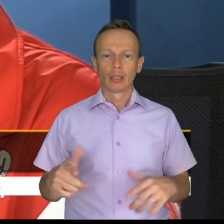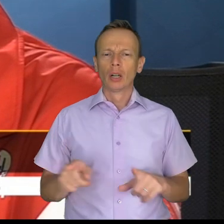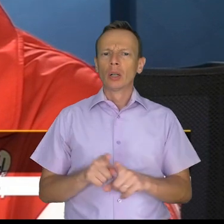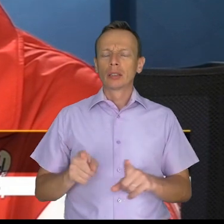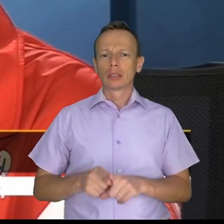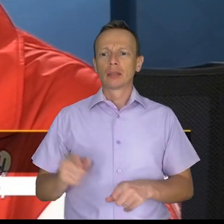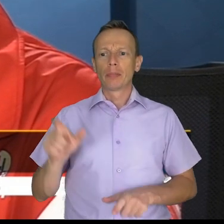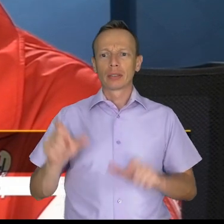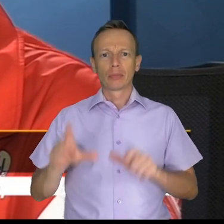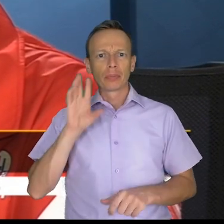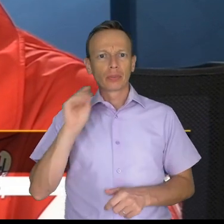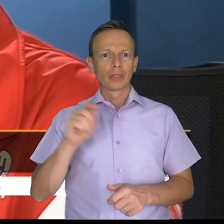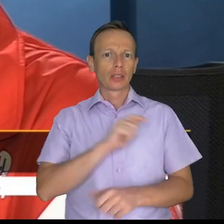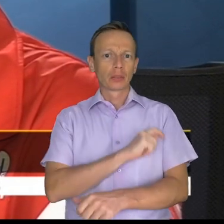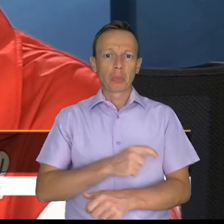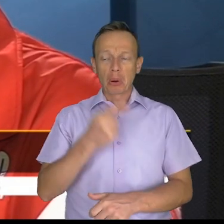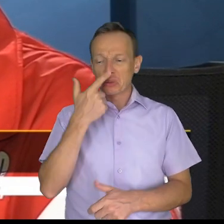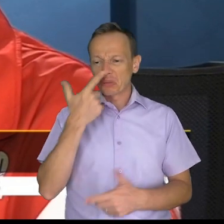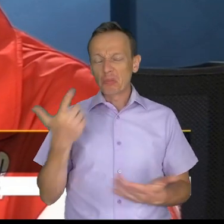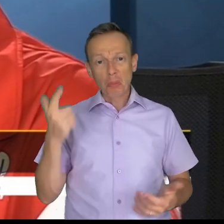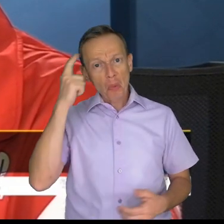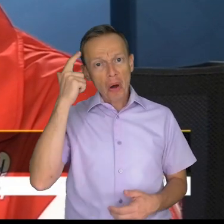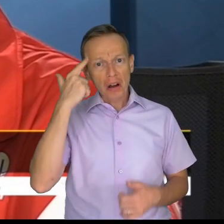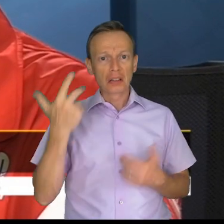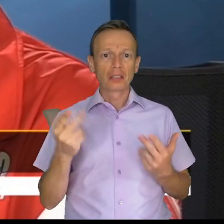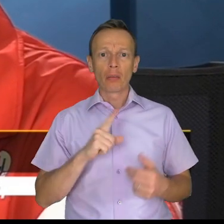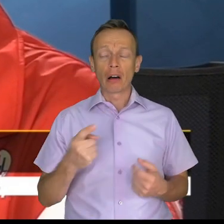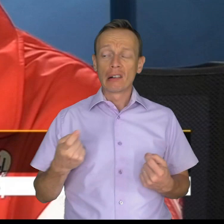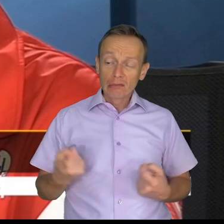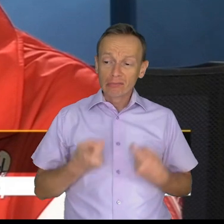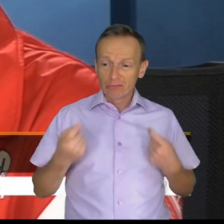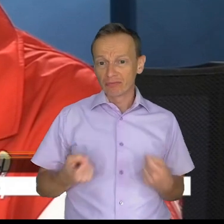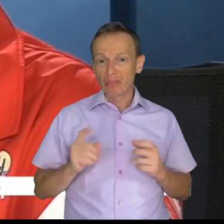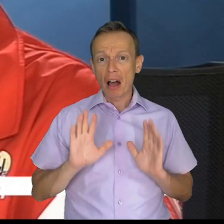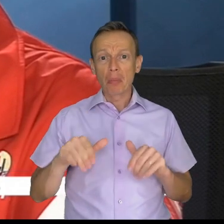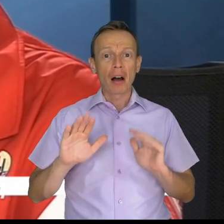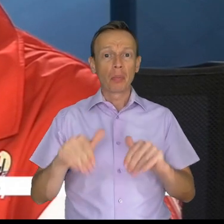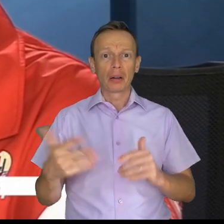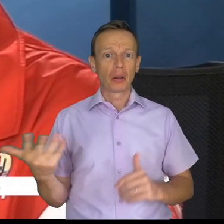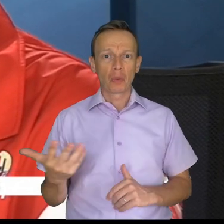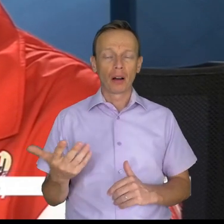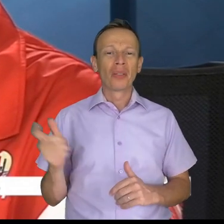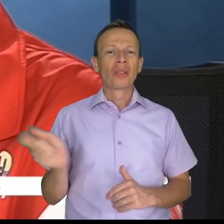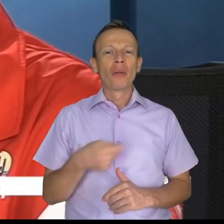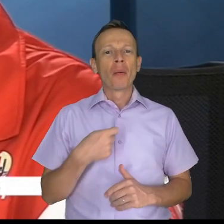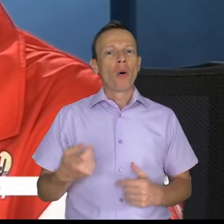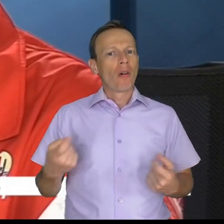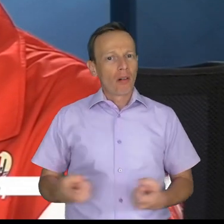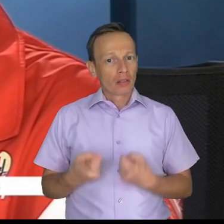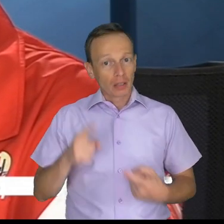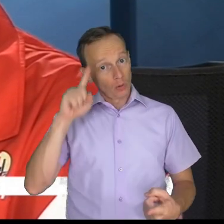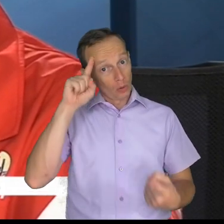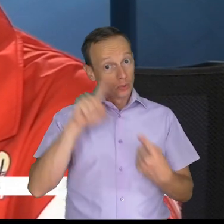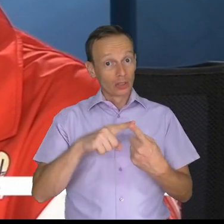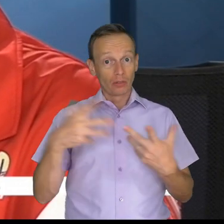moral des athlètes qui, aujourd'hui, se contentent de s'entraîner. Mais à un moment donné, la démarche même d'un